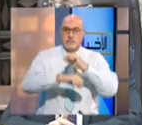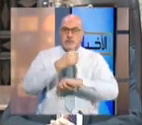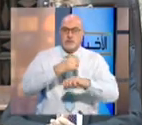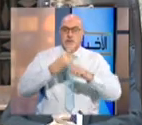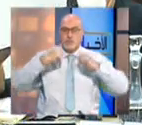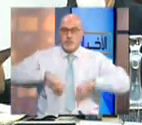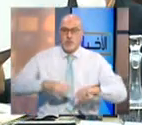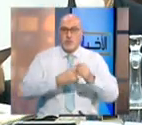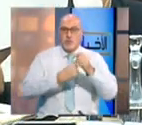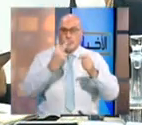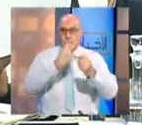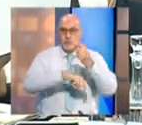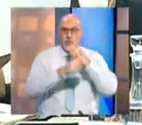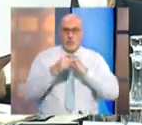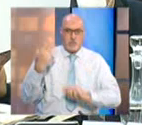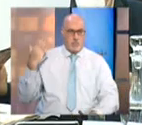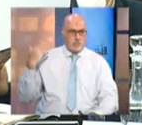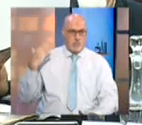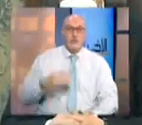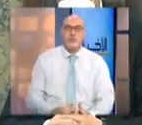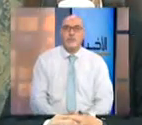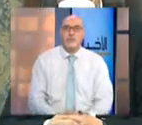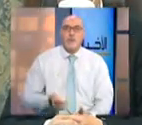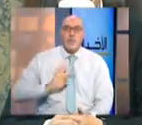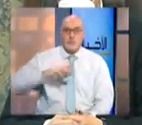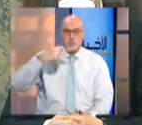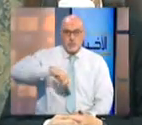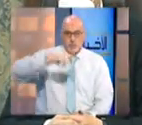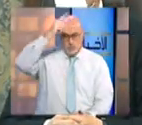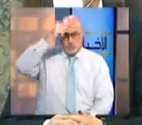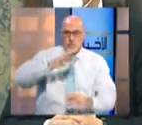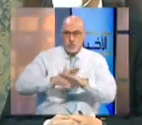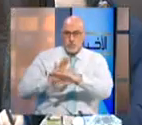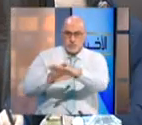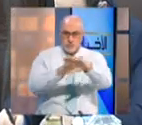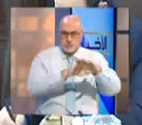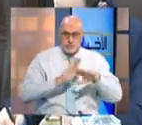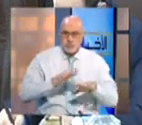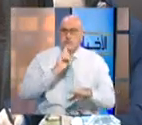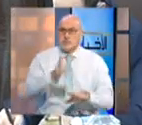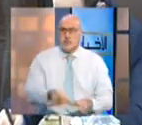الحكومي للأسبوعين الماضيين، وجه رئيس الجمهورية التعليمات والأوامر التالية.